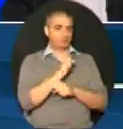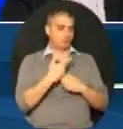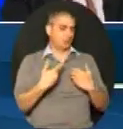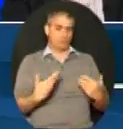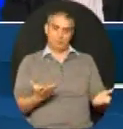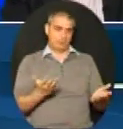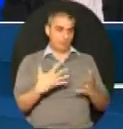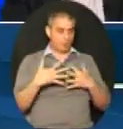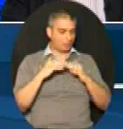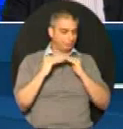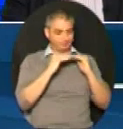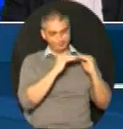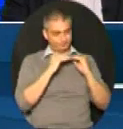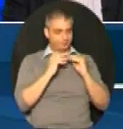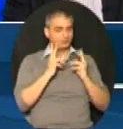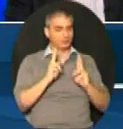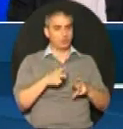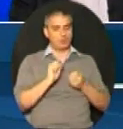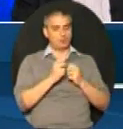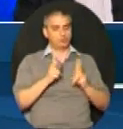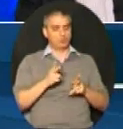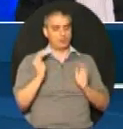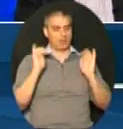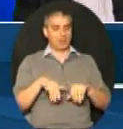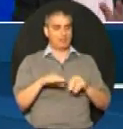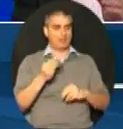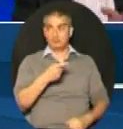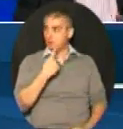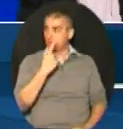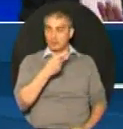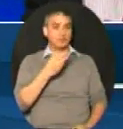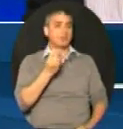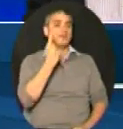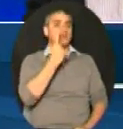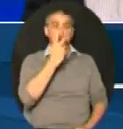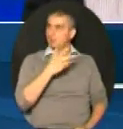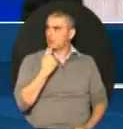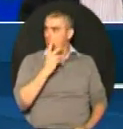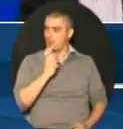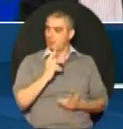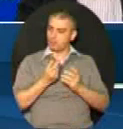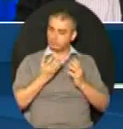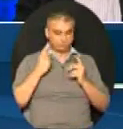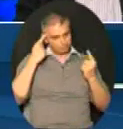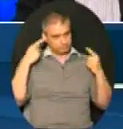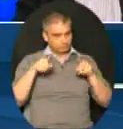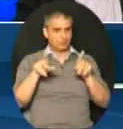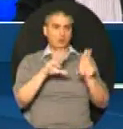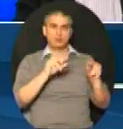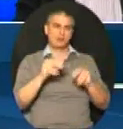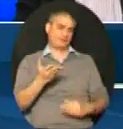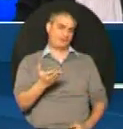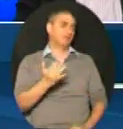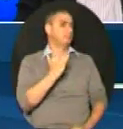אופוזיציה הומוגנית שיכולה או מסוגלת להפיל את הדבר הזה. אתה אומר שליברמן וזהבה גלאון לא משדרים על אותו גל. בוודאי של.